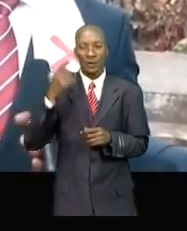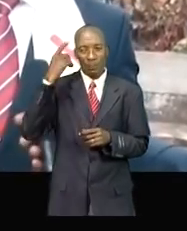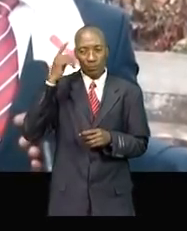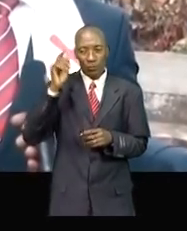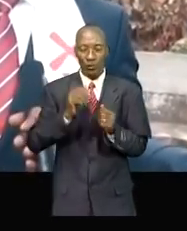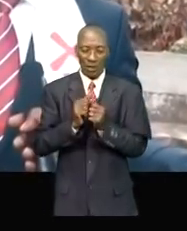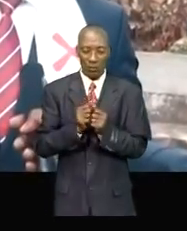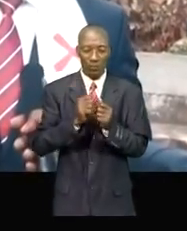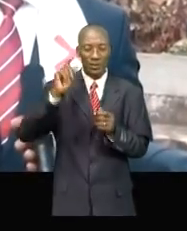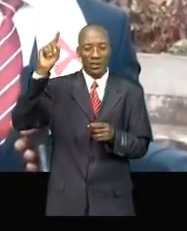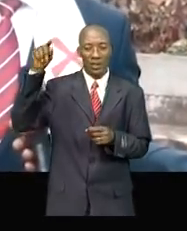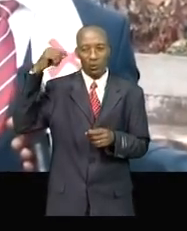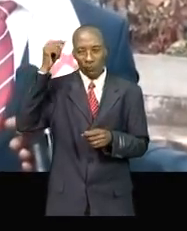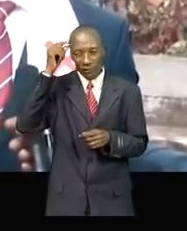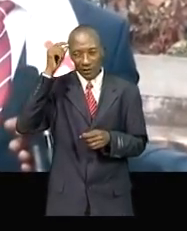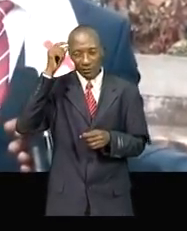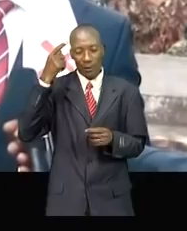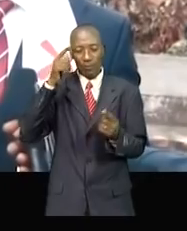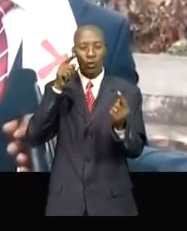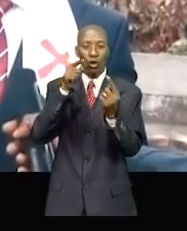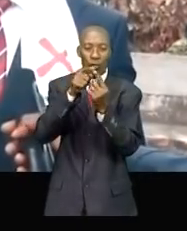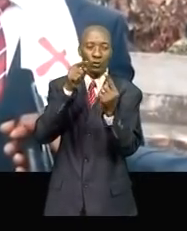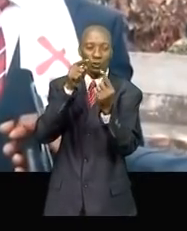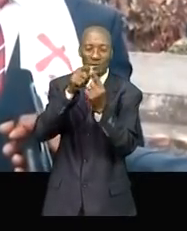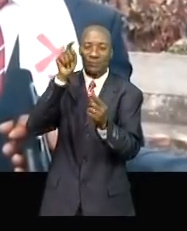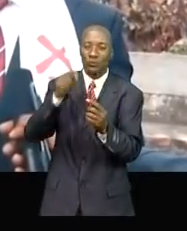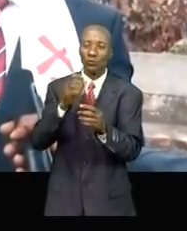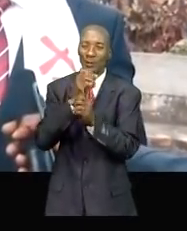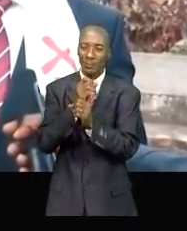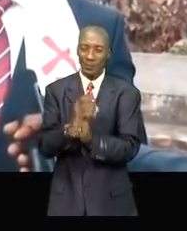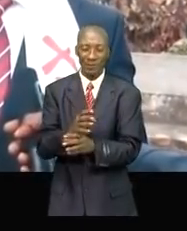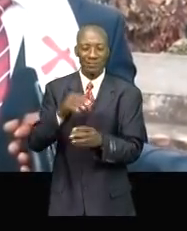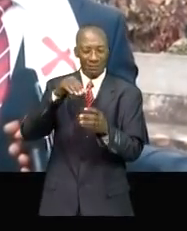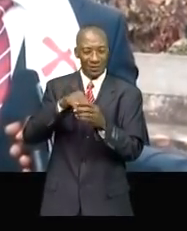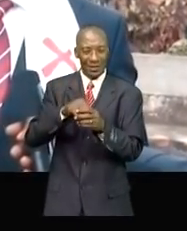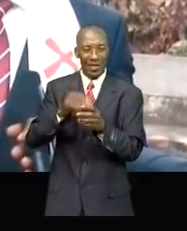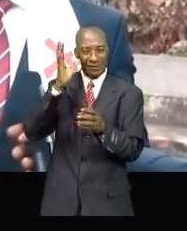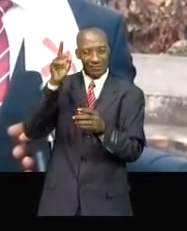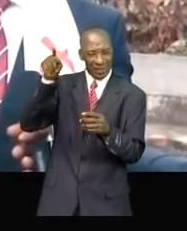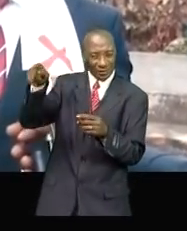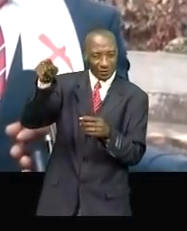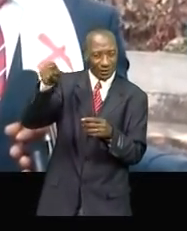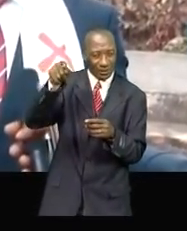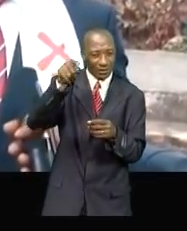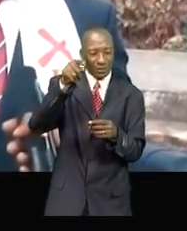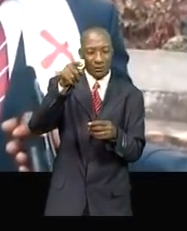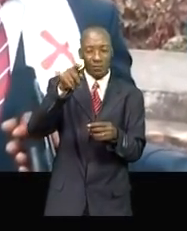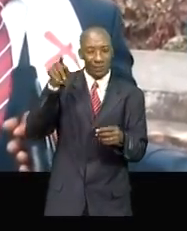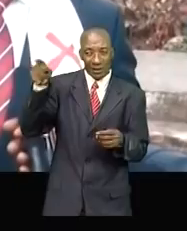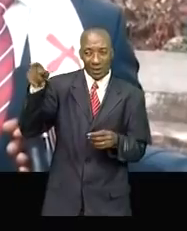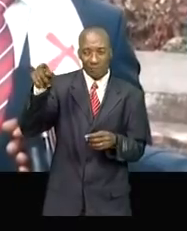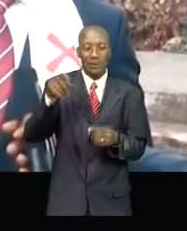le gouvernement afin d'atteindre ses objectifs et surtout dans le milieu reculé, dans nos territoires où les gens ont besoin